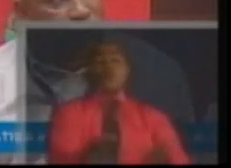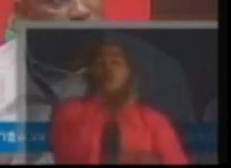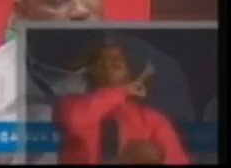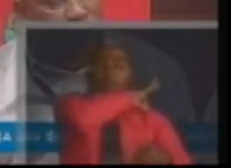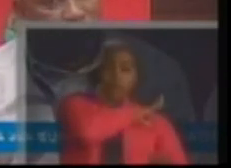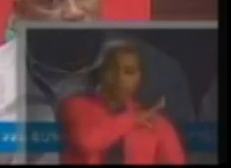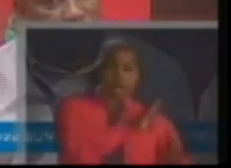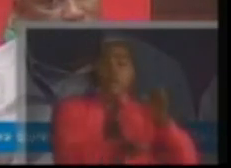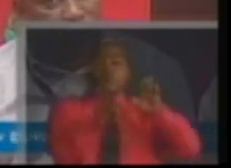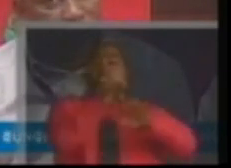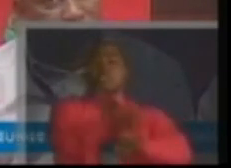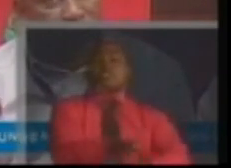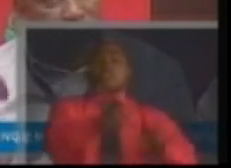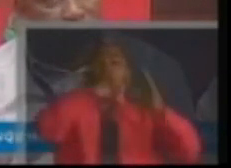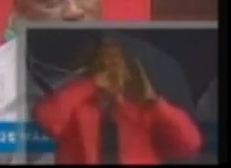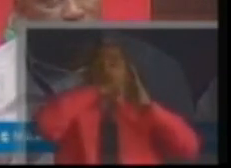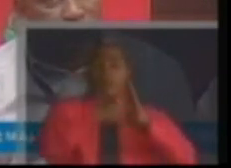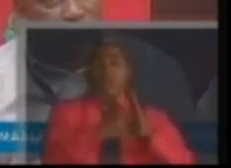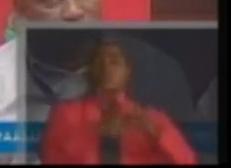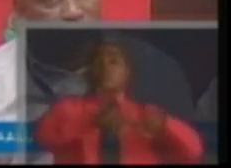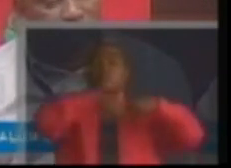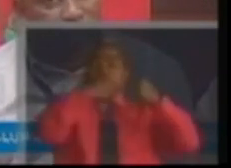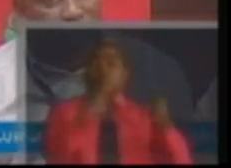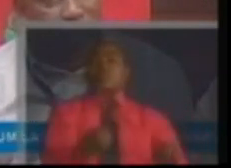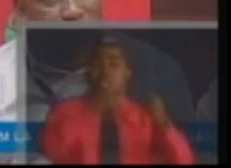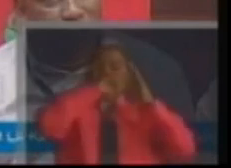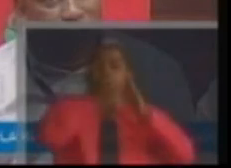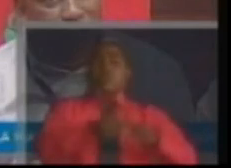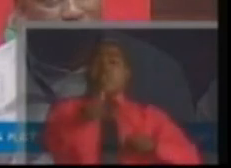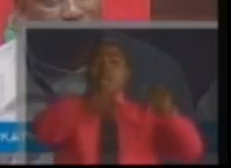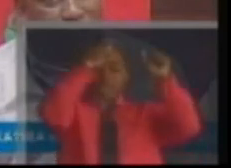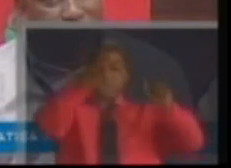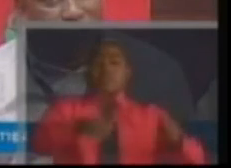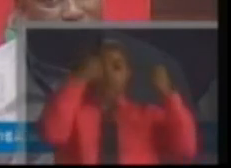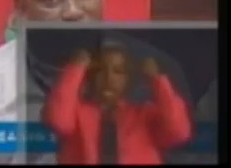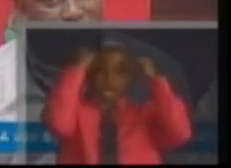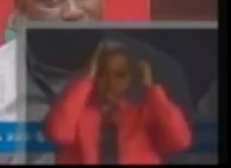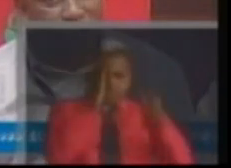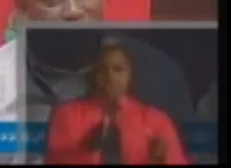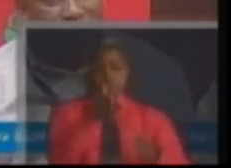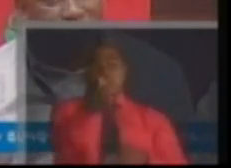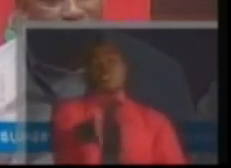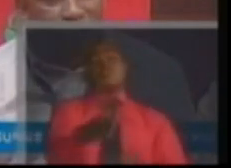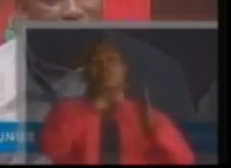wa kamati kuweza kuzivunja kanuni. Anatakiwa naye kuweza kuziheshimu kanuni zilizopo na hayuko juu ya kanuni.